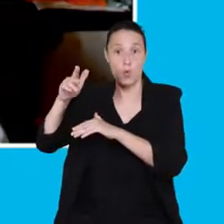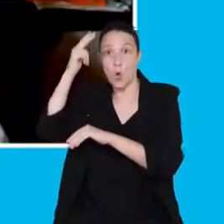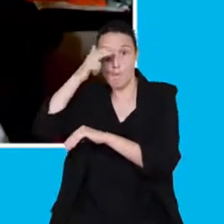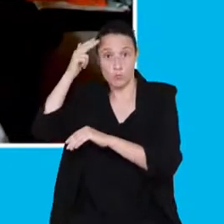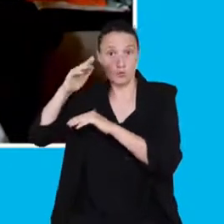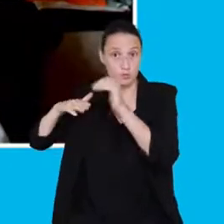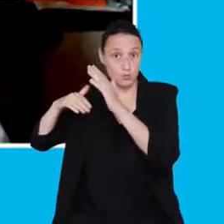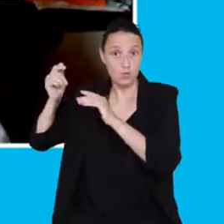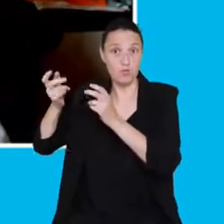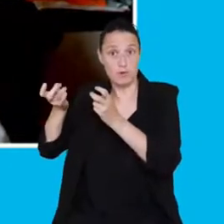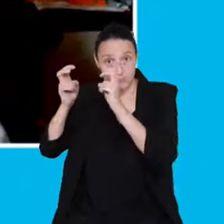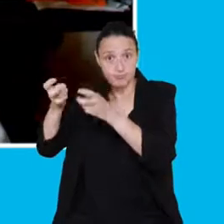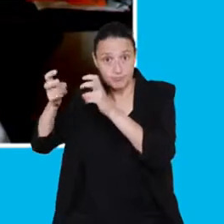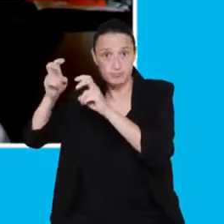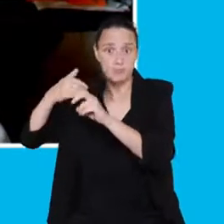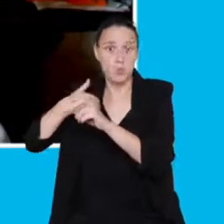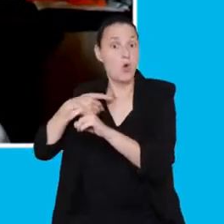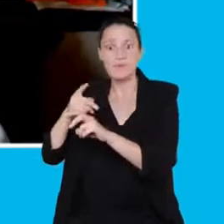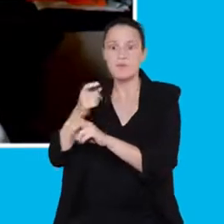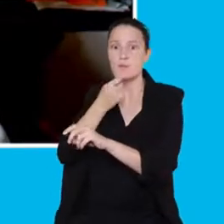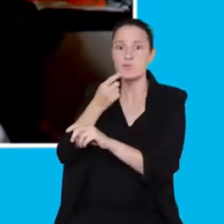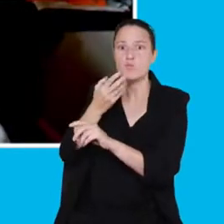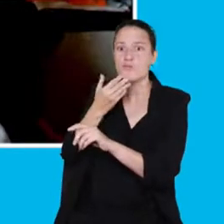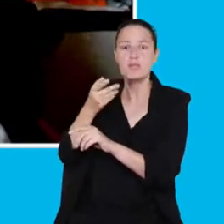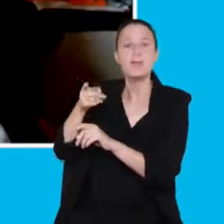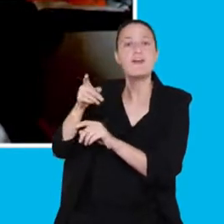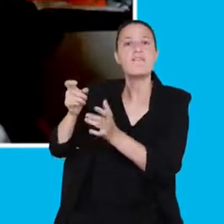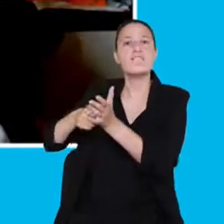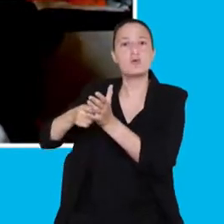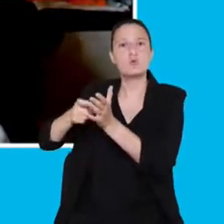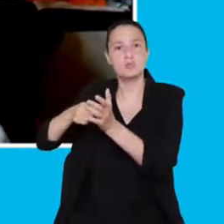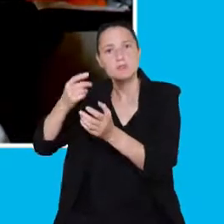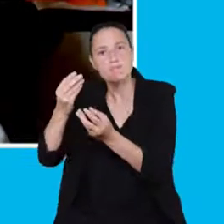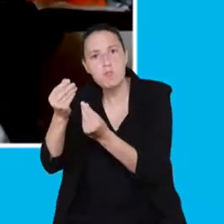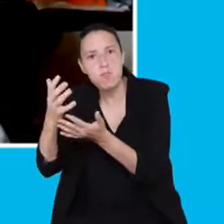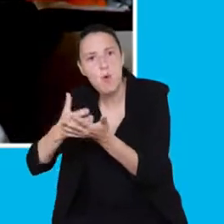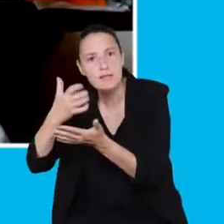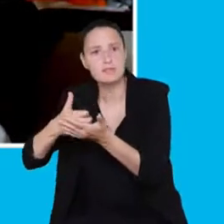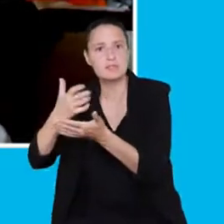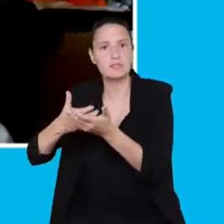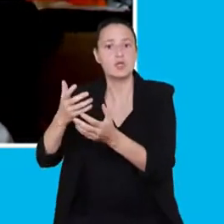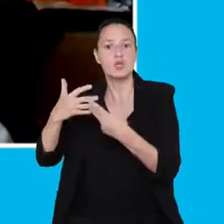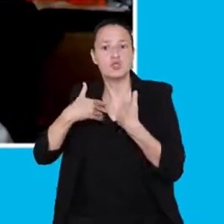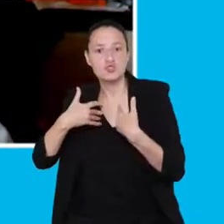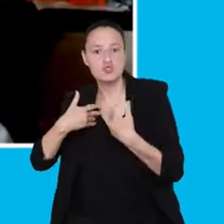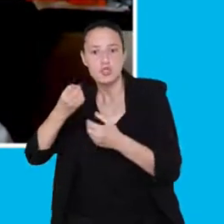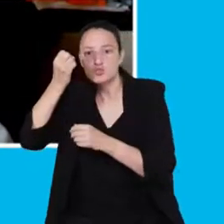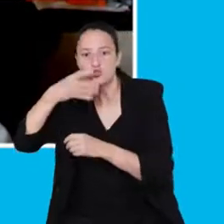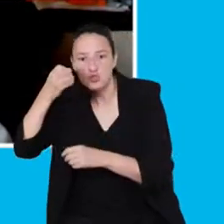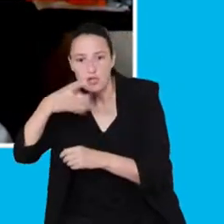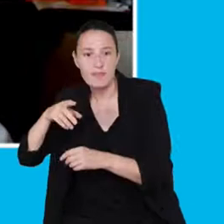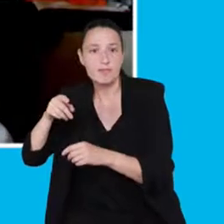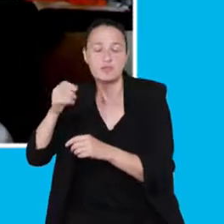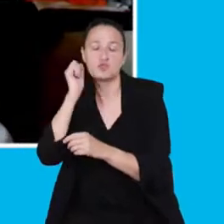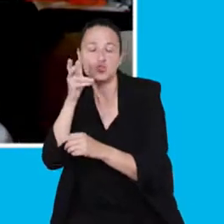komunizm, warunki pracy, płac, życia codziennego robotników są gorsze niż w Polsce. Gorsze niż